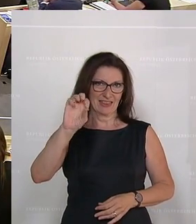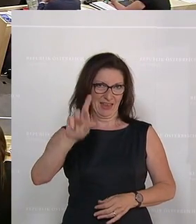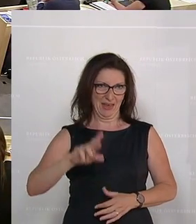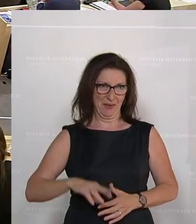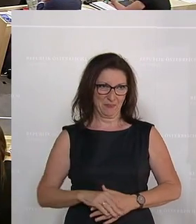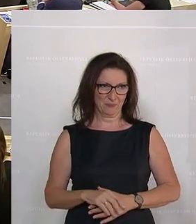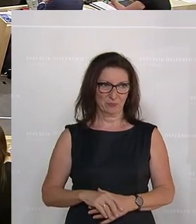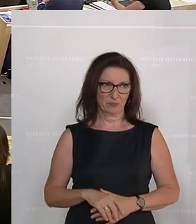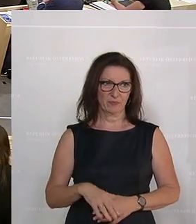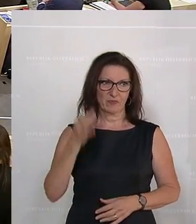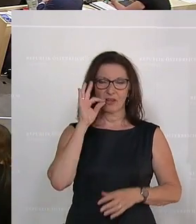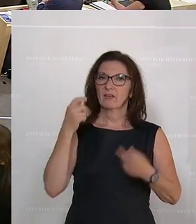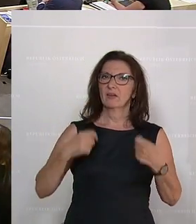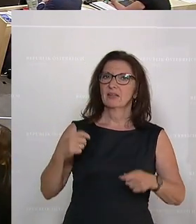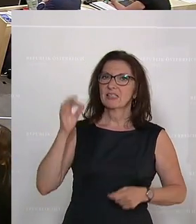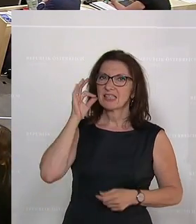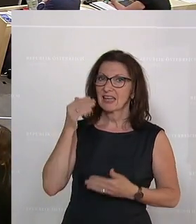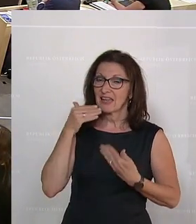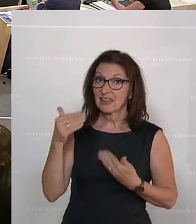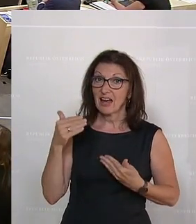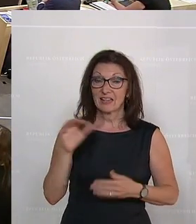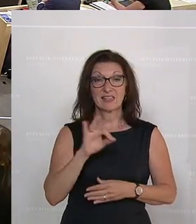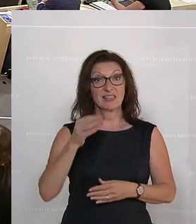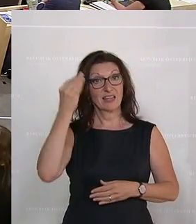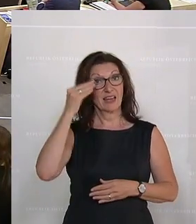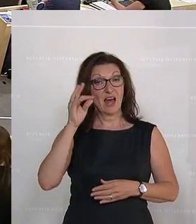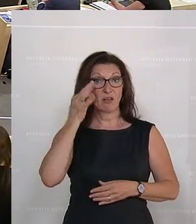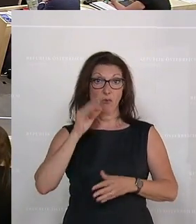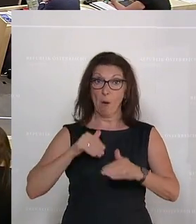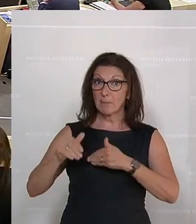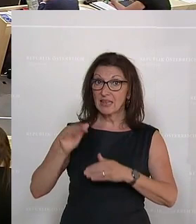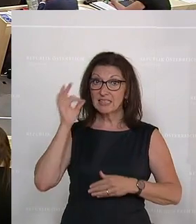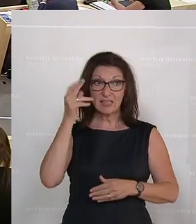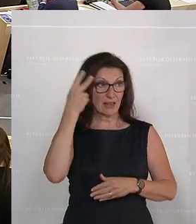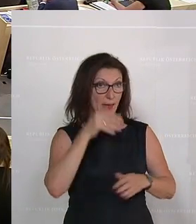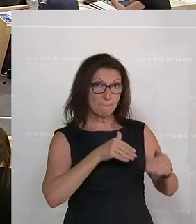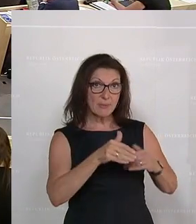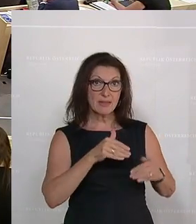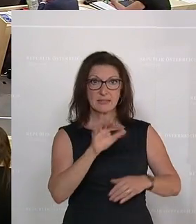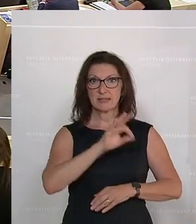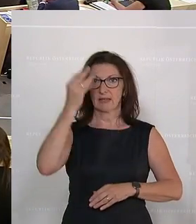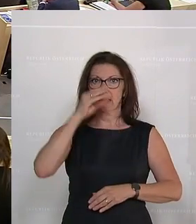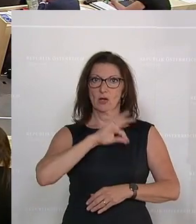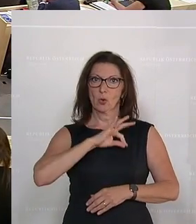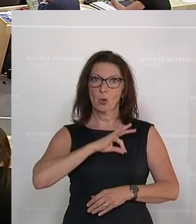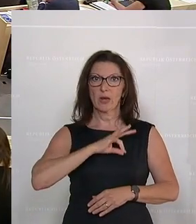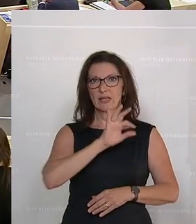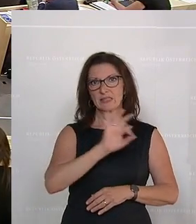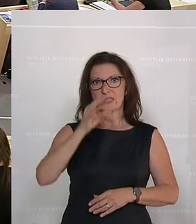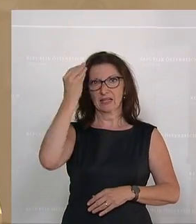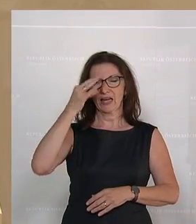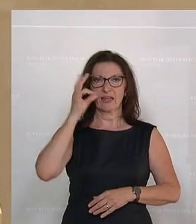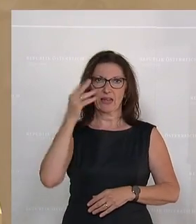danke frau präsidentin sehr geehrte frau ministerin sehr geehrter herr minister sehr geehrte kolleginnen und kollegen sehr geehrte damen und herren zu hause an den